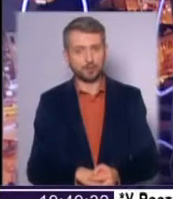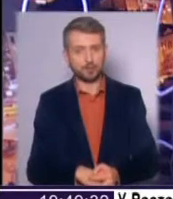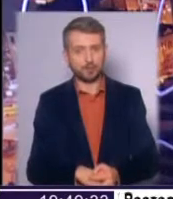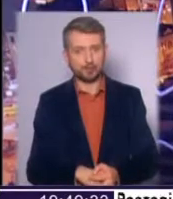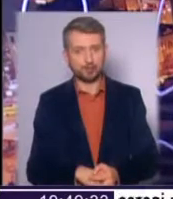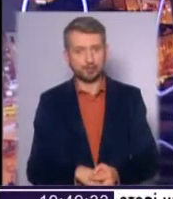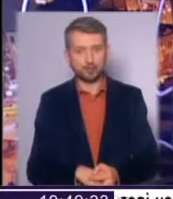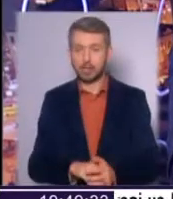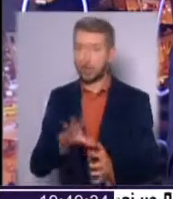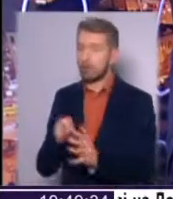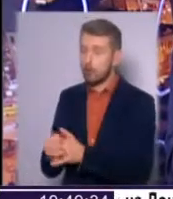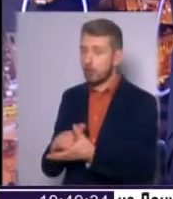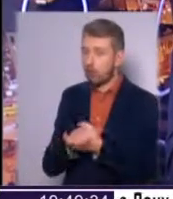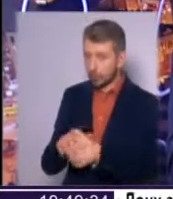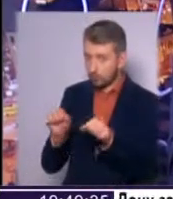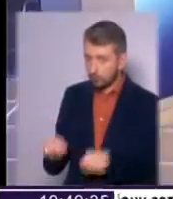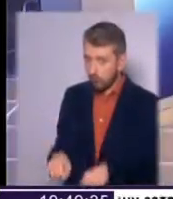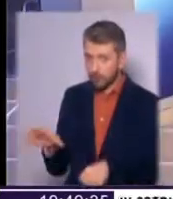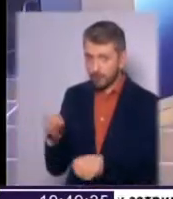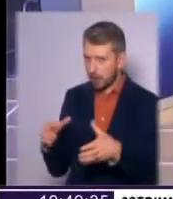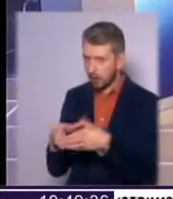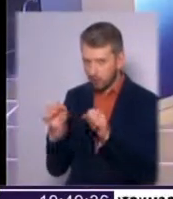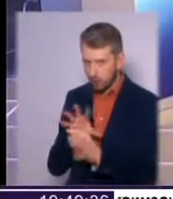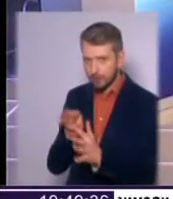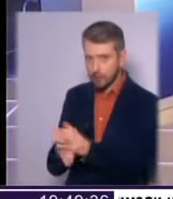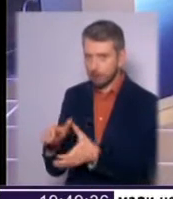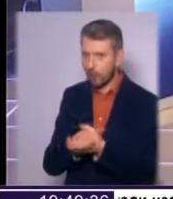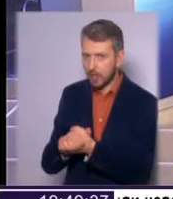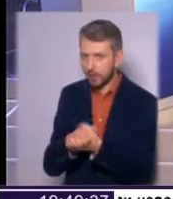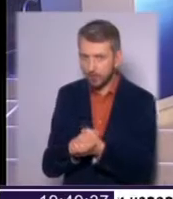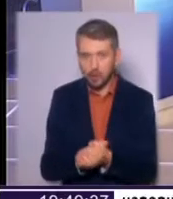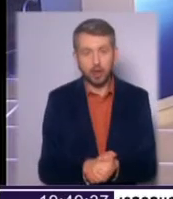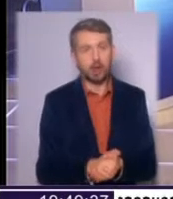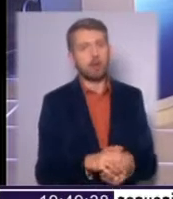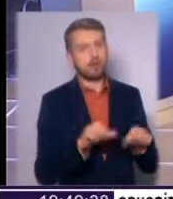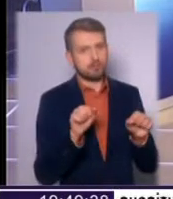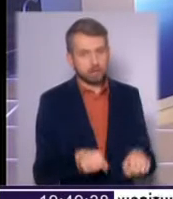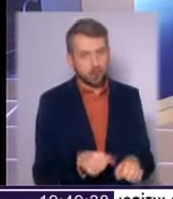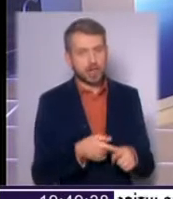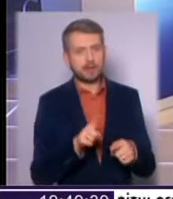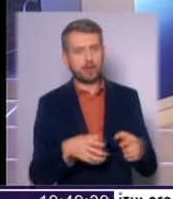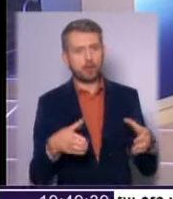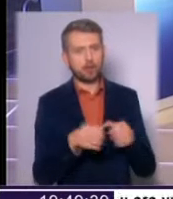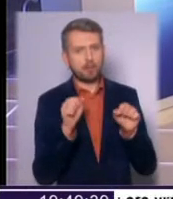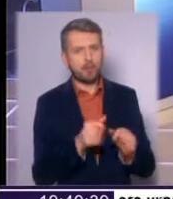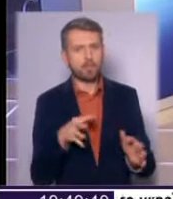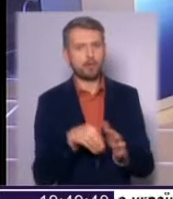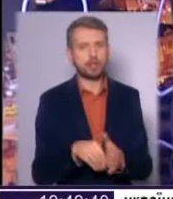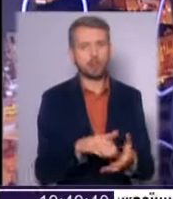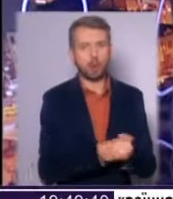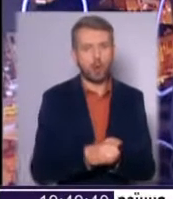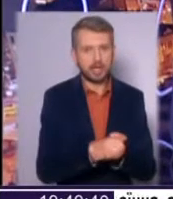входять. Входити, ну, знову в коаліцію? Бути суб'єктом. Ця група може входити в коаліцію до складу, звичайно, якщо буде пропозиція? Звичайно, саме з цією групою група може входити в